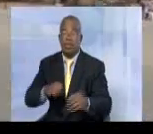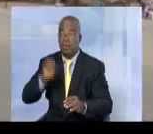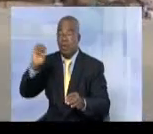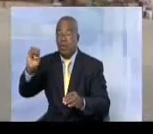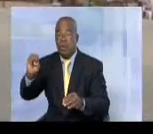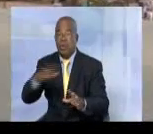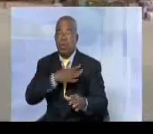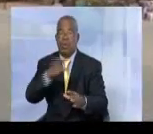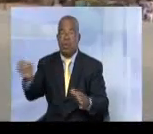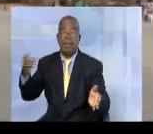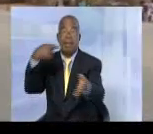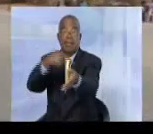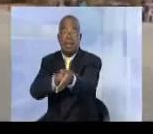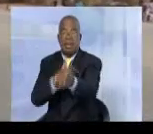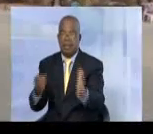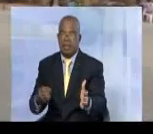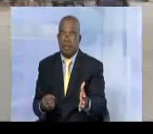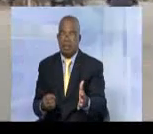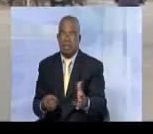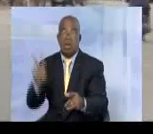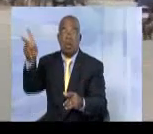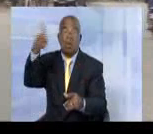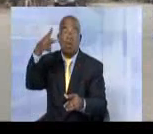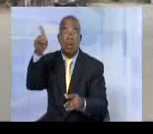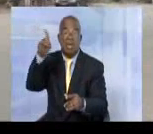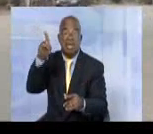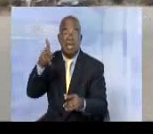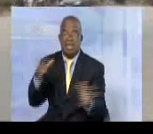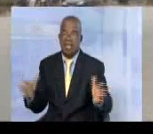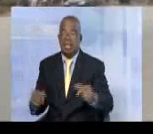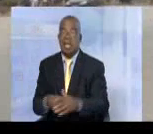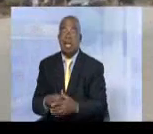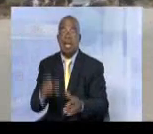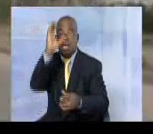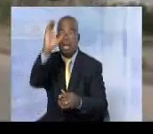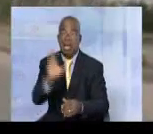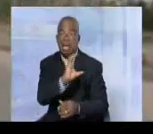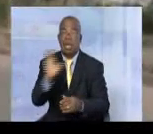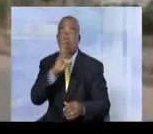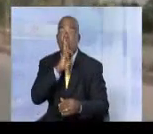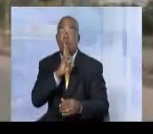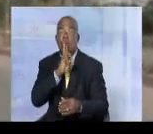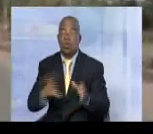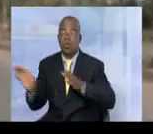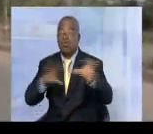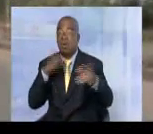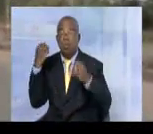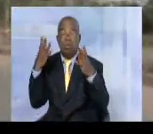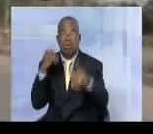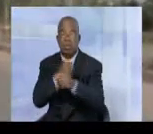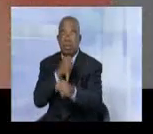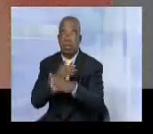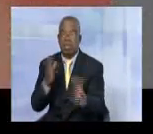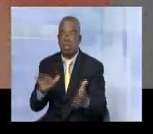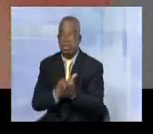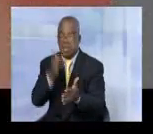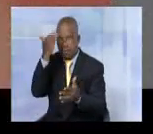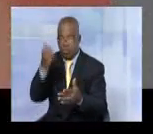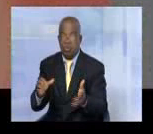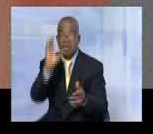parvenues à se prendre entièrement en charge. D'autres souhaitent en faire autant. C'est pour cette raison que la Croix-Rouge de Côte d'Ivoire